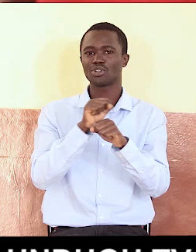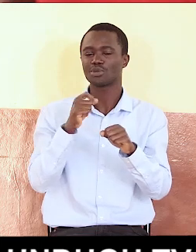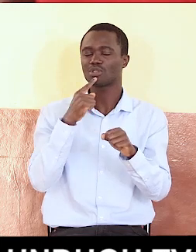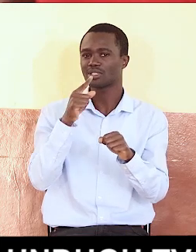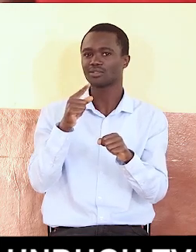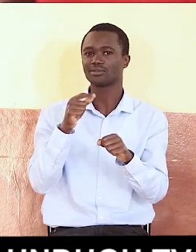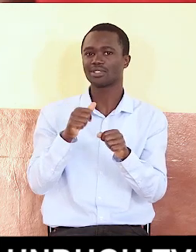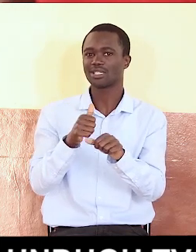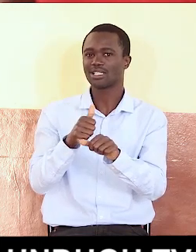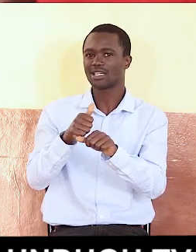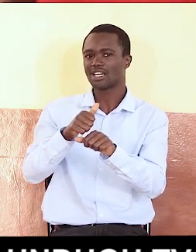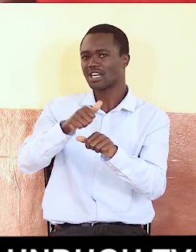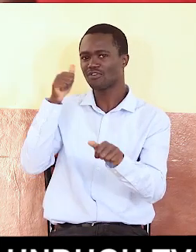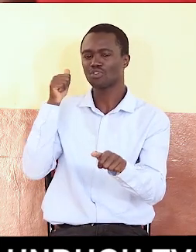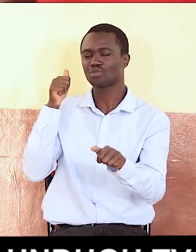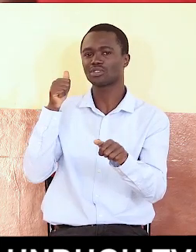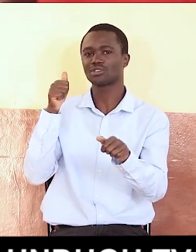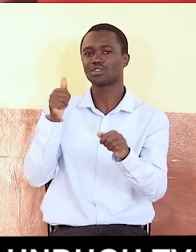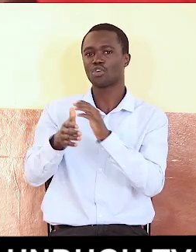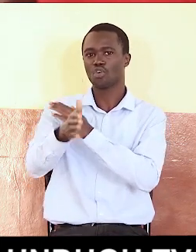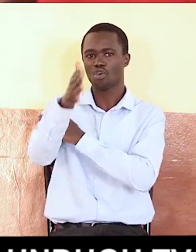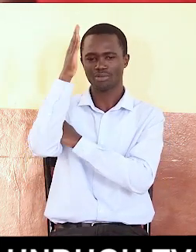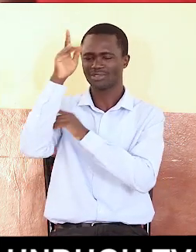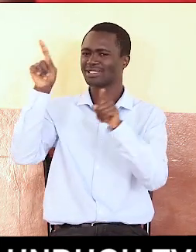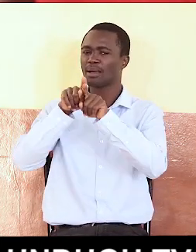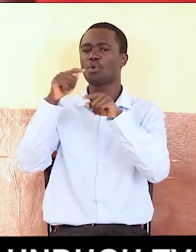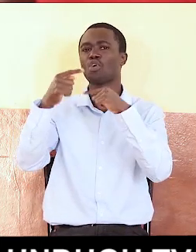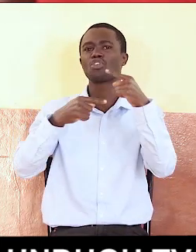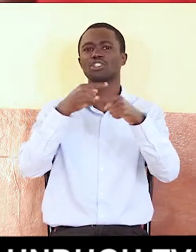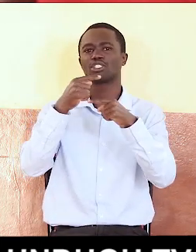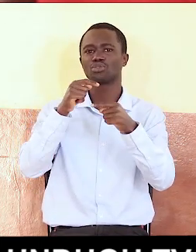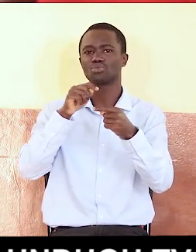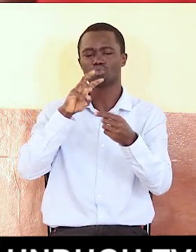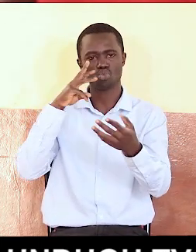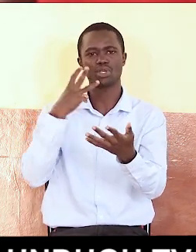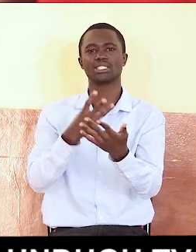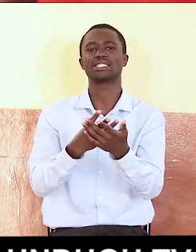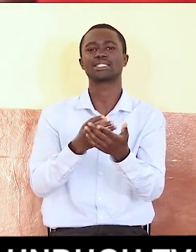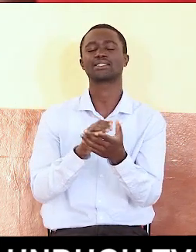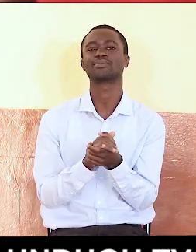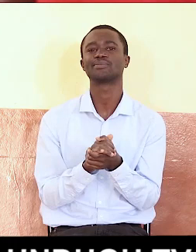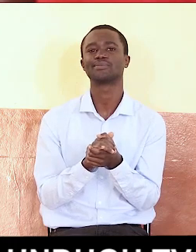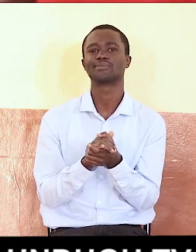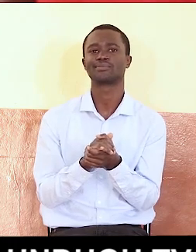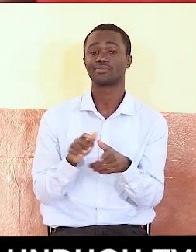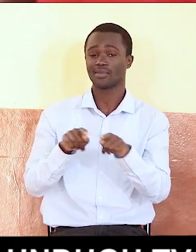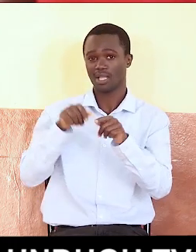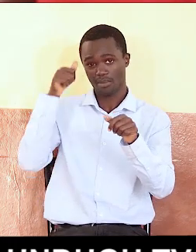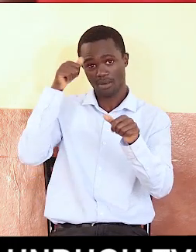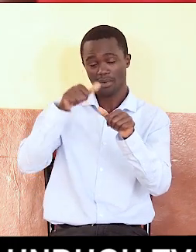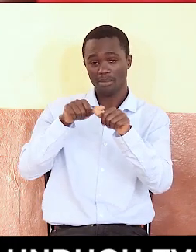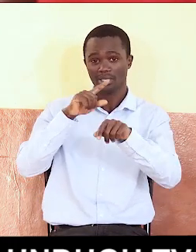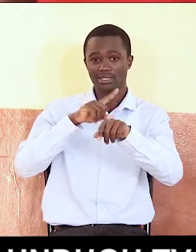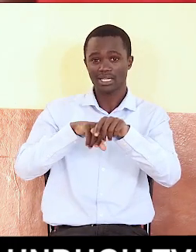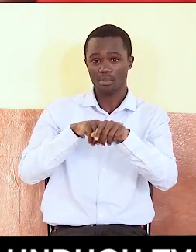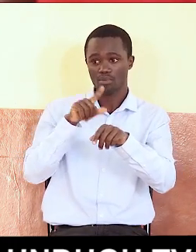kumkana, hawawezi kumkana, na waliendelea kushuhudia. Na kumbuka wakati